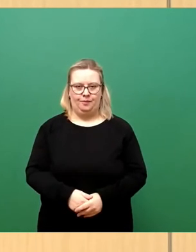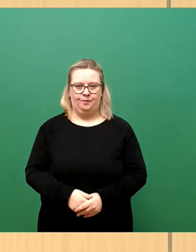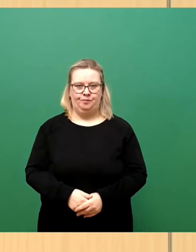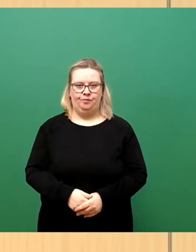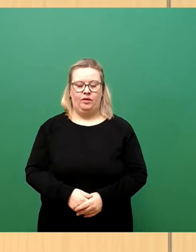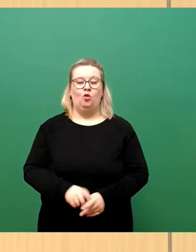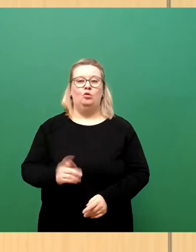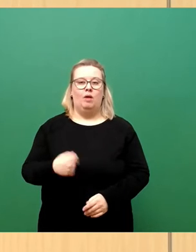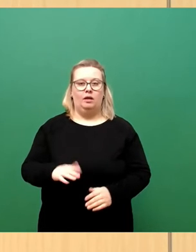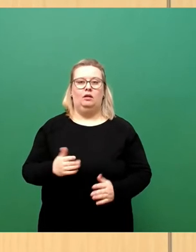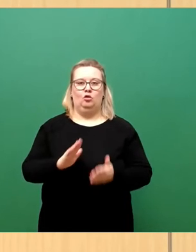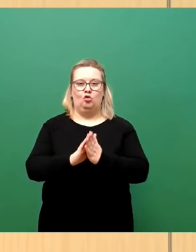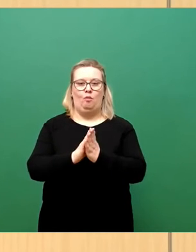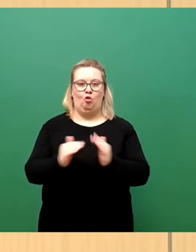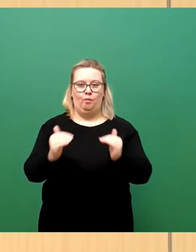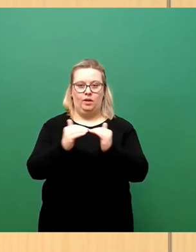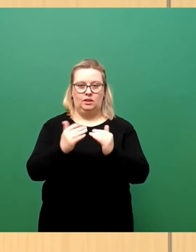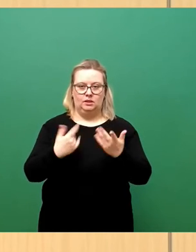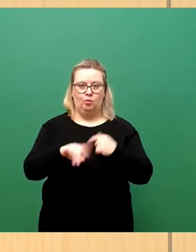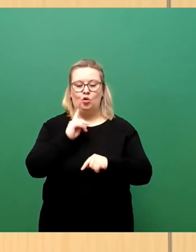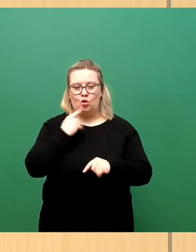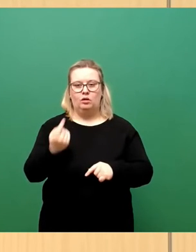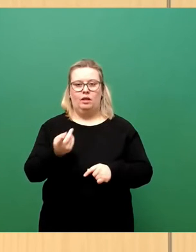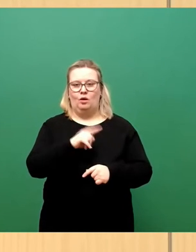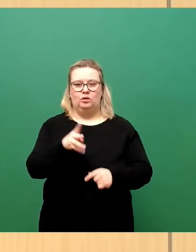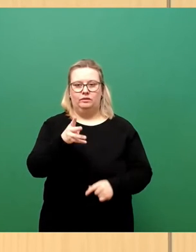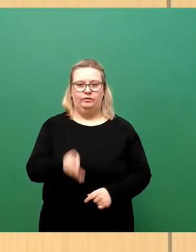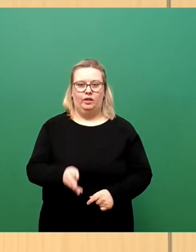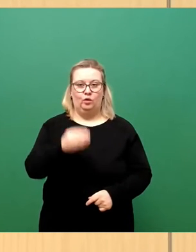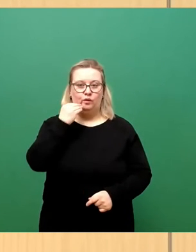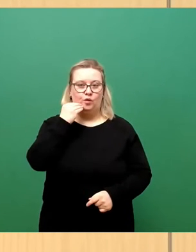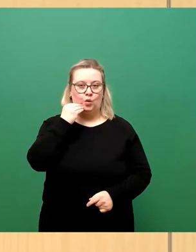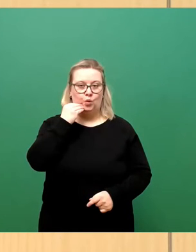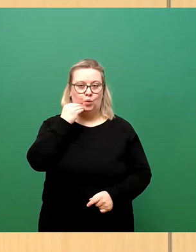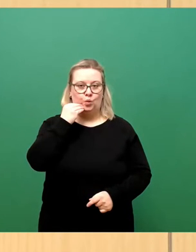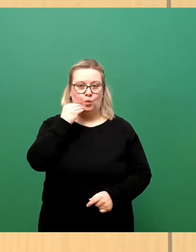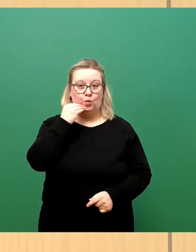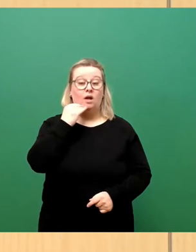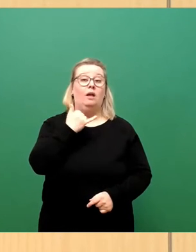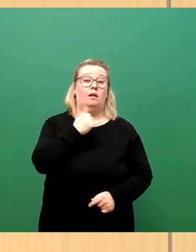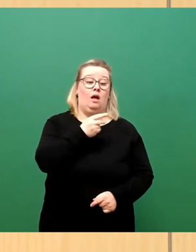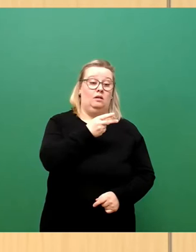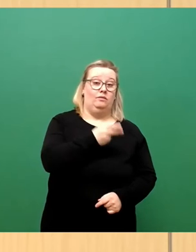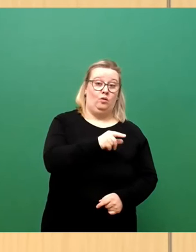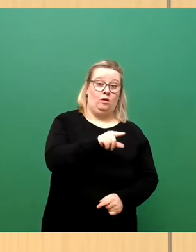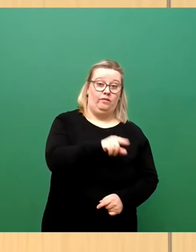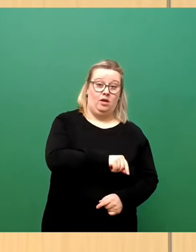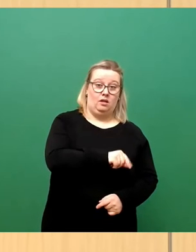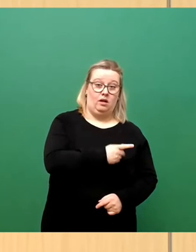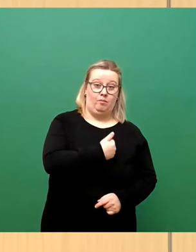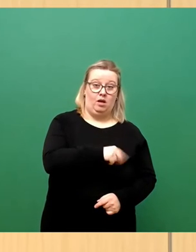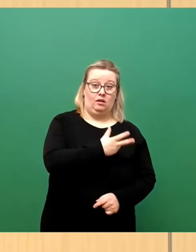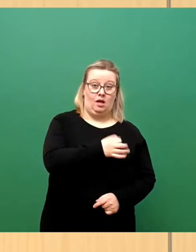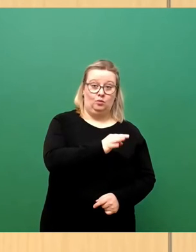bei dem Kompromiss kommen wir bei 1400 Wohnungen raus. Ja, das sind 200 Wohnungen weniger bis 2025 als mit